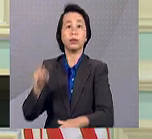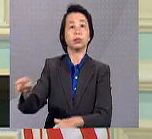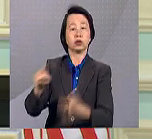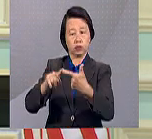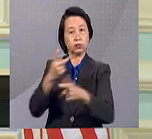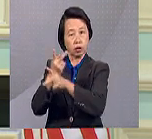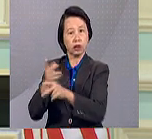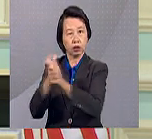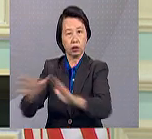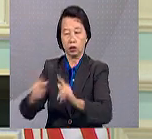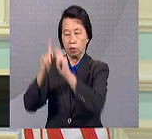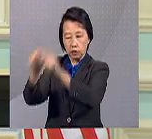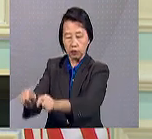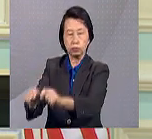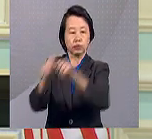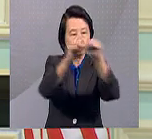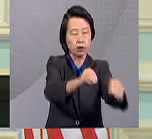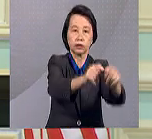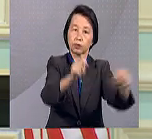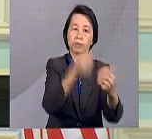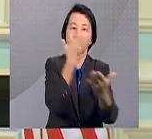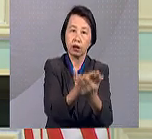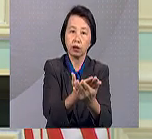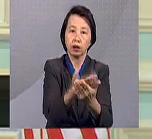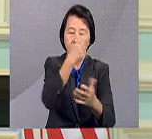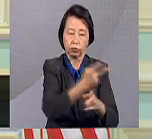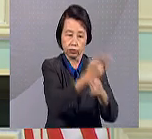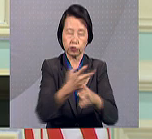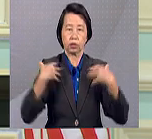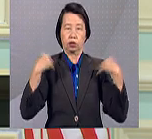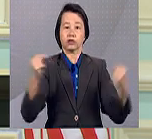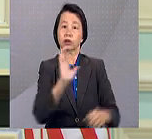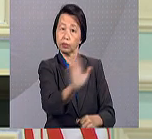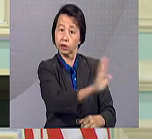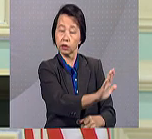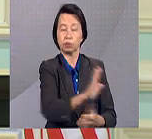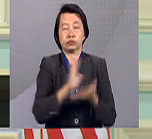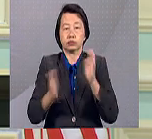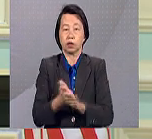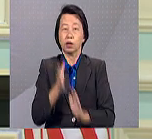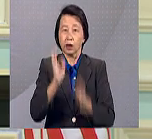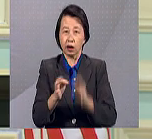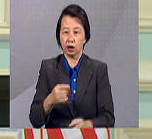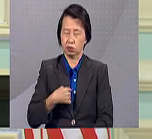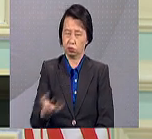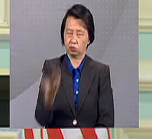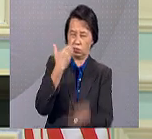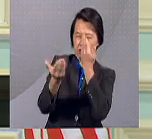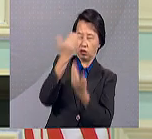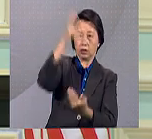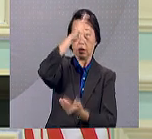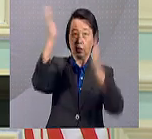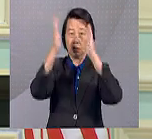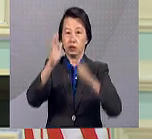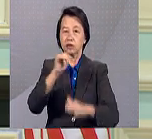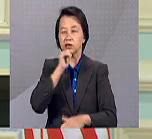mereka, tempatkan di tempat yang terbaik untuk menjaga kesihatan mereka. Jadi kalau nak kata kajian Malaysia